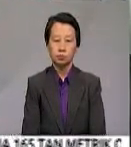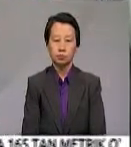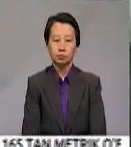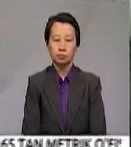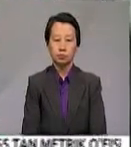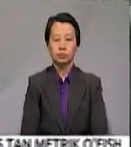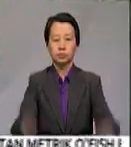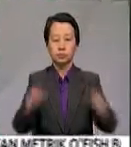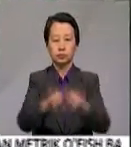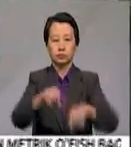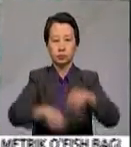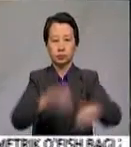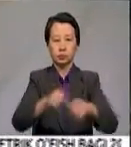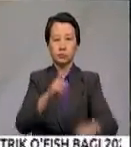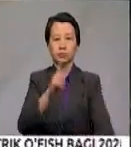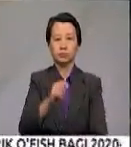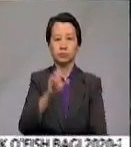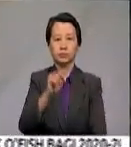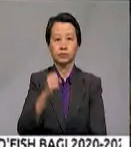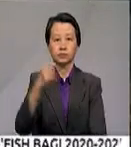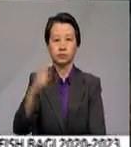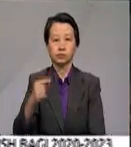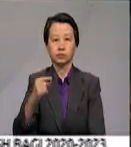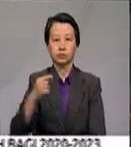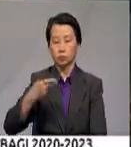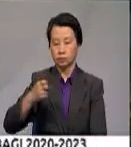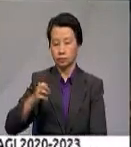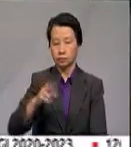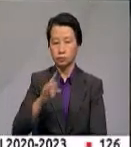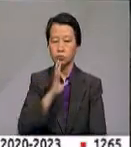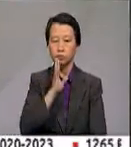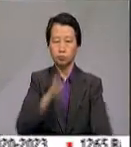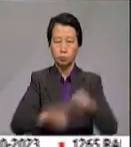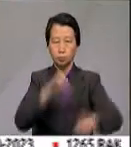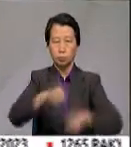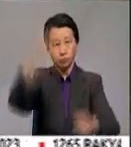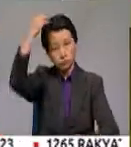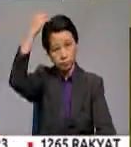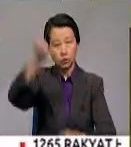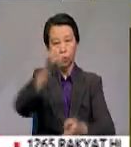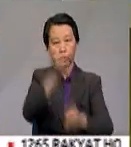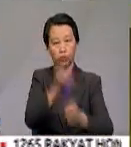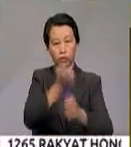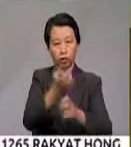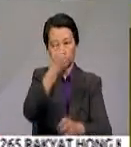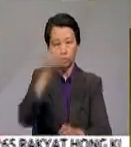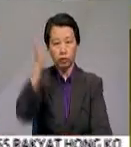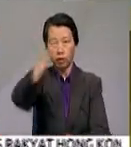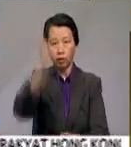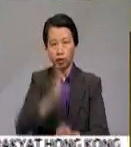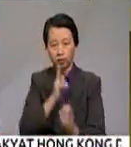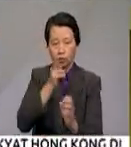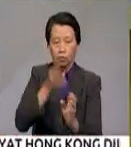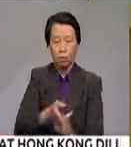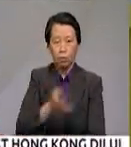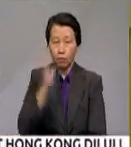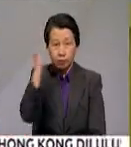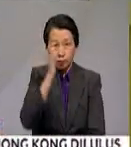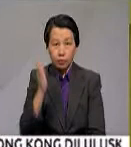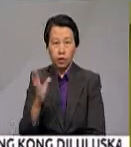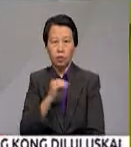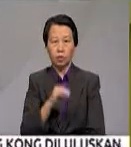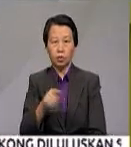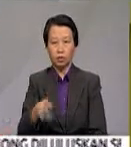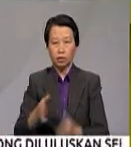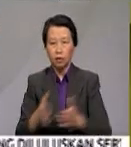Dalam perkembangan sama, pelumba TSG Muhammad Arif Saleh menyifatkan Tua di Selangor sebagai perlumbaan yang sukar kerana belum pernah menyertainya sebelum ini. Selain